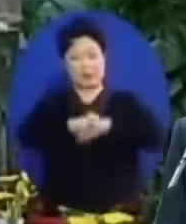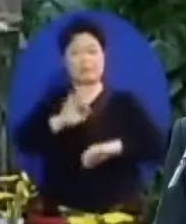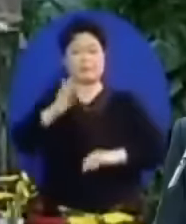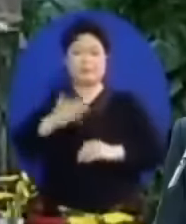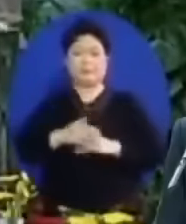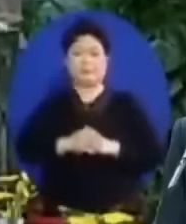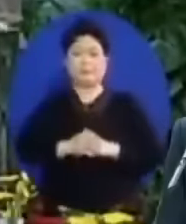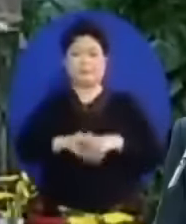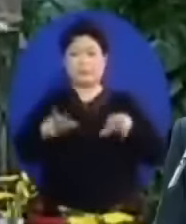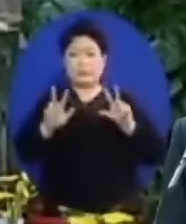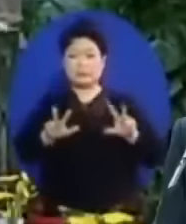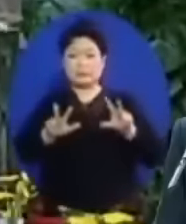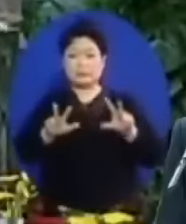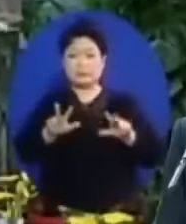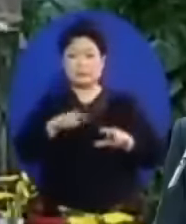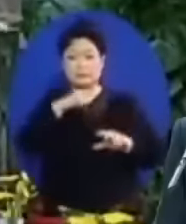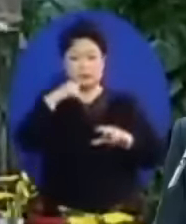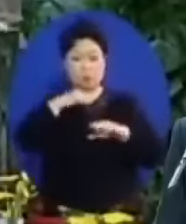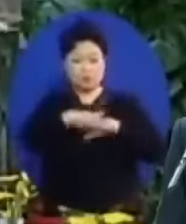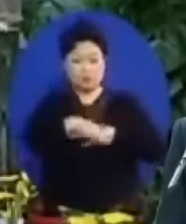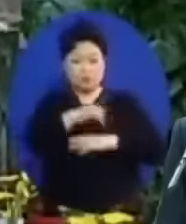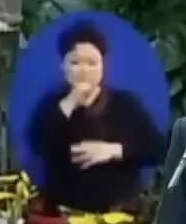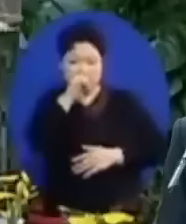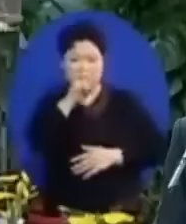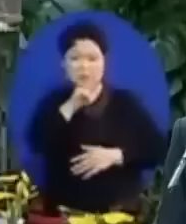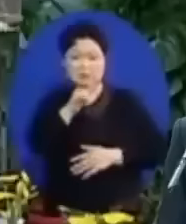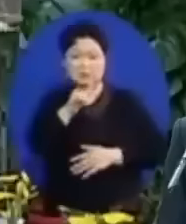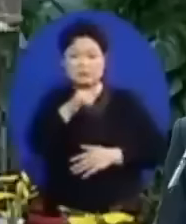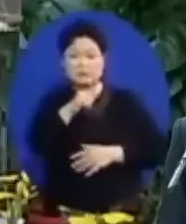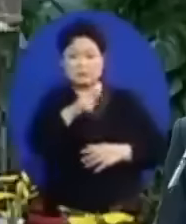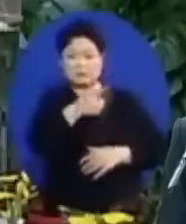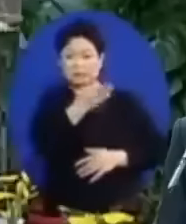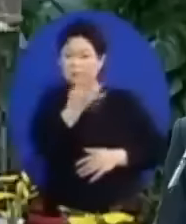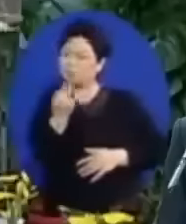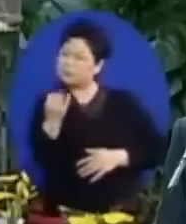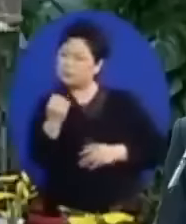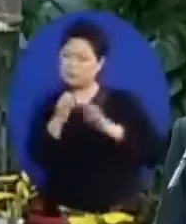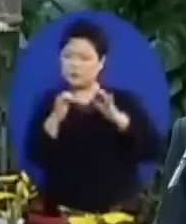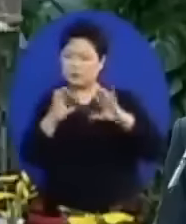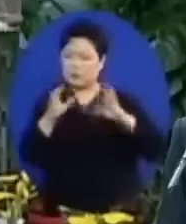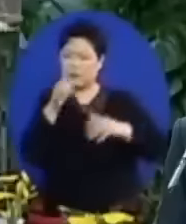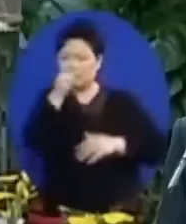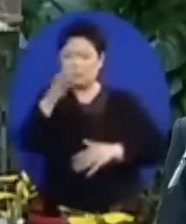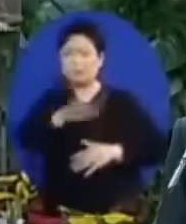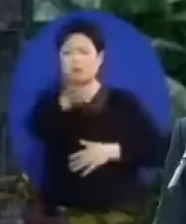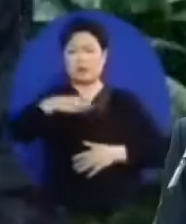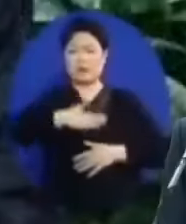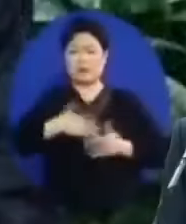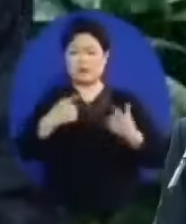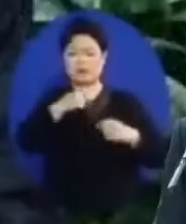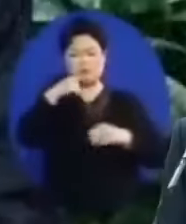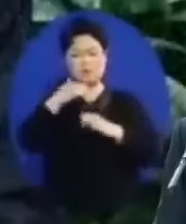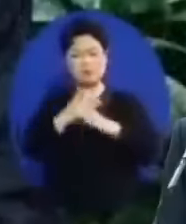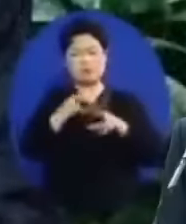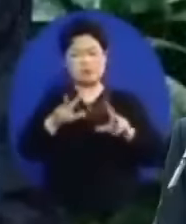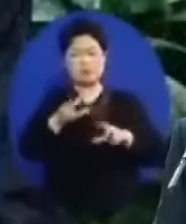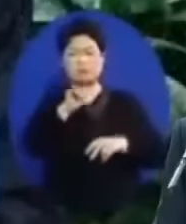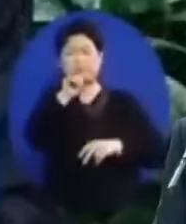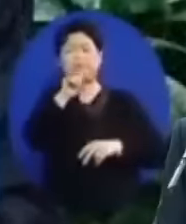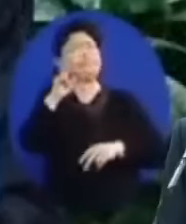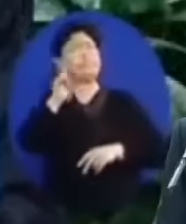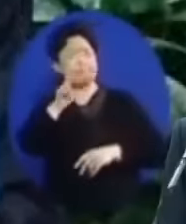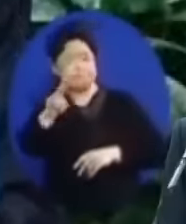것입니다. 현재 여전히 공산주의를 내걸고 있는 몇몇 나라가 있지만은 여러분 우리가 알다시피 북한이 얼마나 가난합니까?